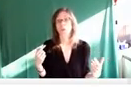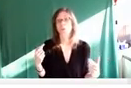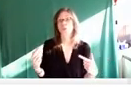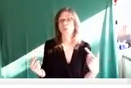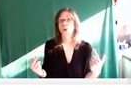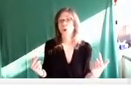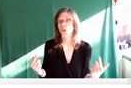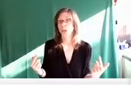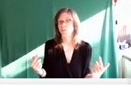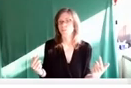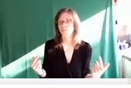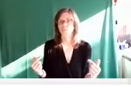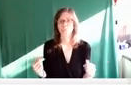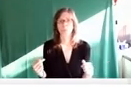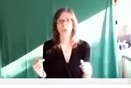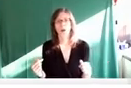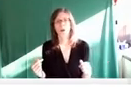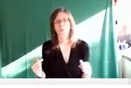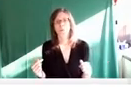au début du projet,